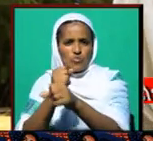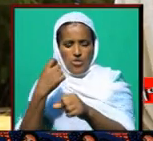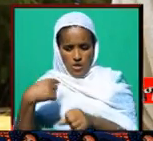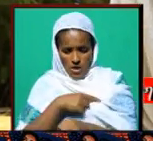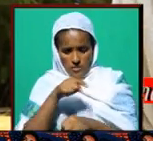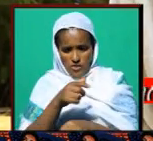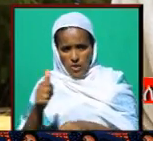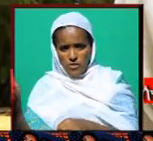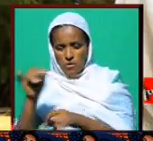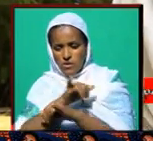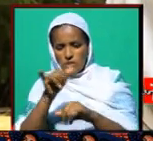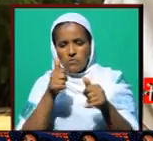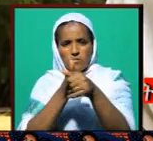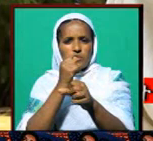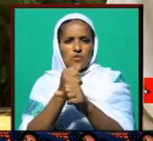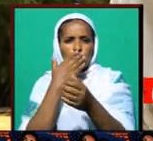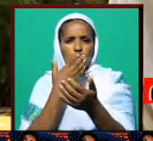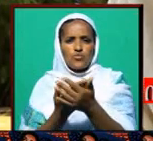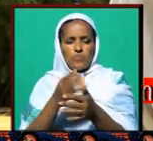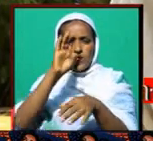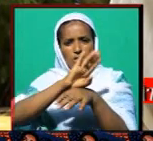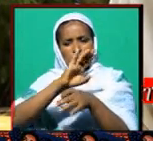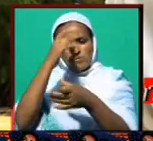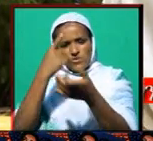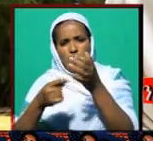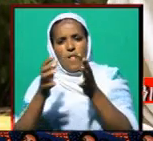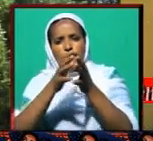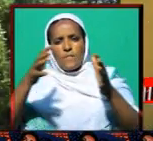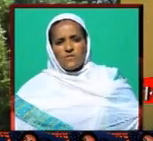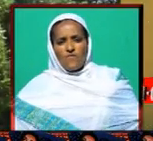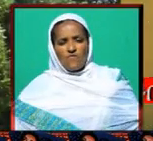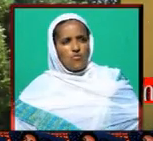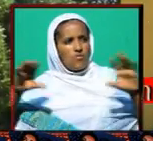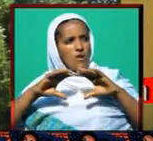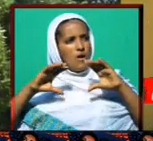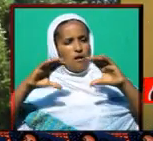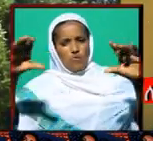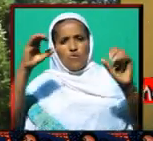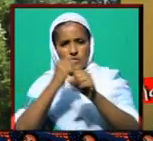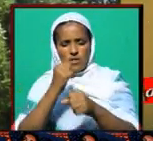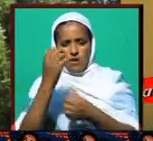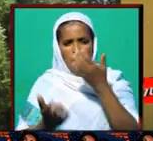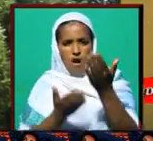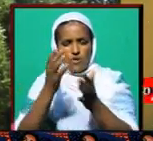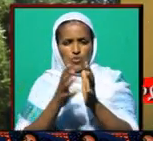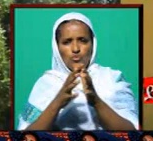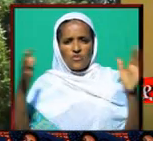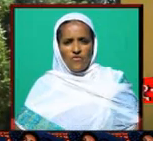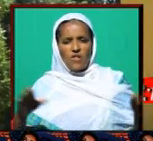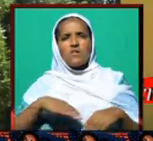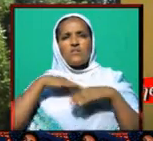ትውፊት ጠብቀው ነው እየሰሩ ያሉት አባቶቻችን። እኛም ቢሆን በዚህ መልኩ ብንሄድ ብዬ ነው ማስበው። ቤተ ክርስቲያንን ብቻ በሰፊው ለቆ